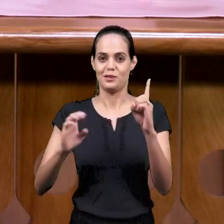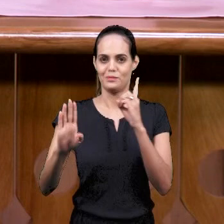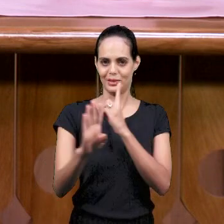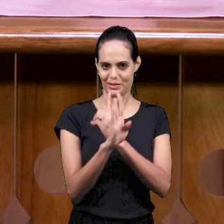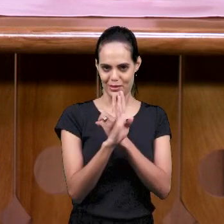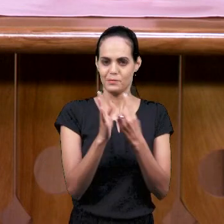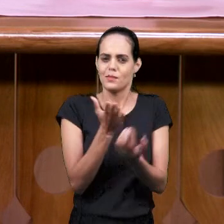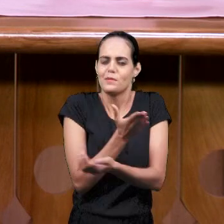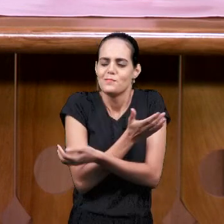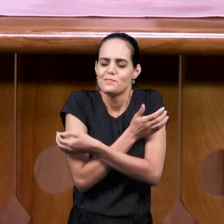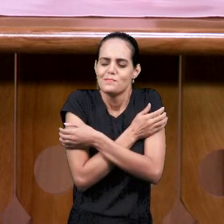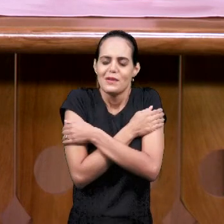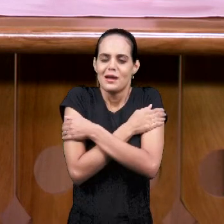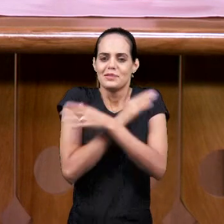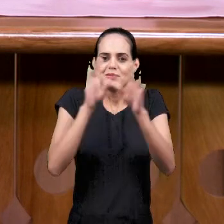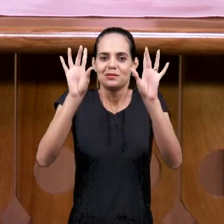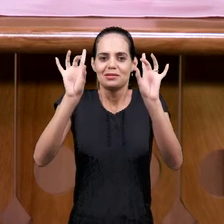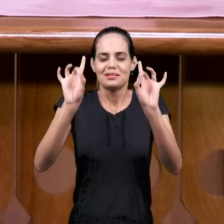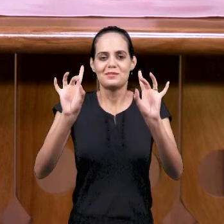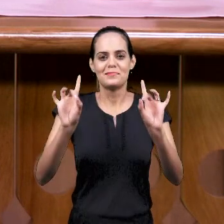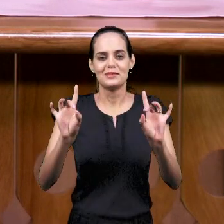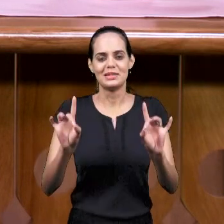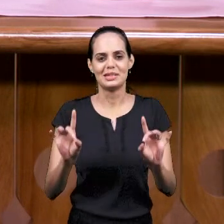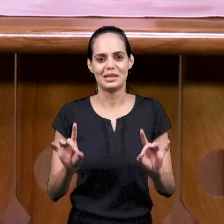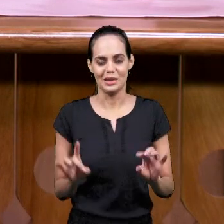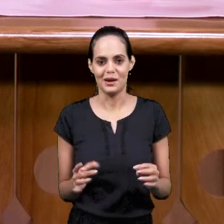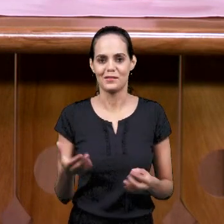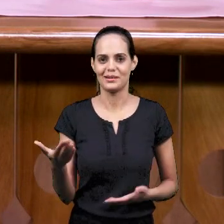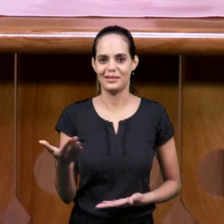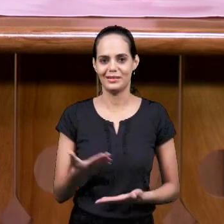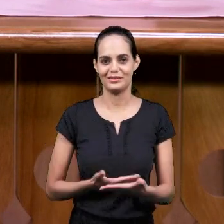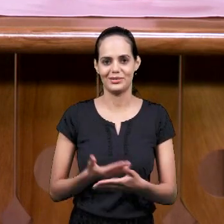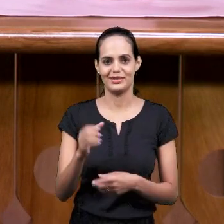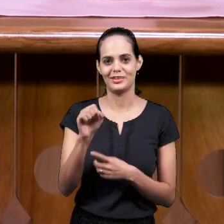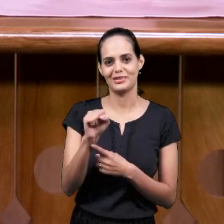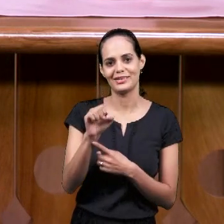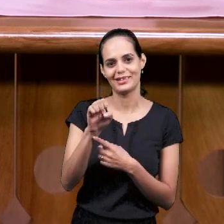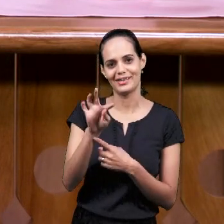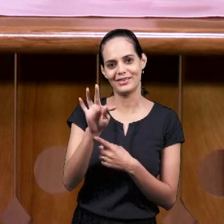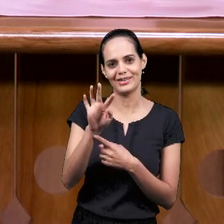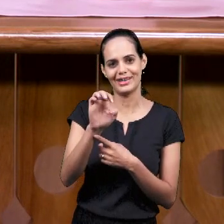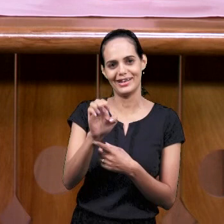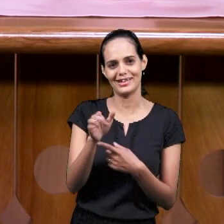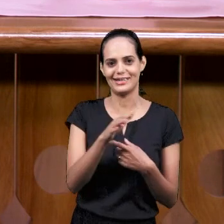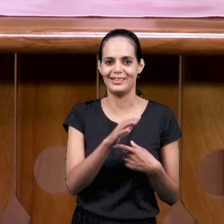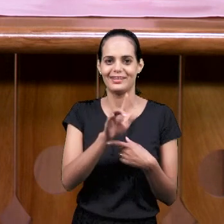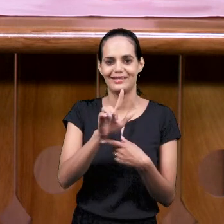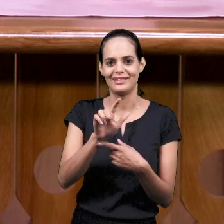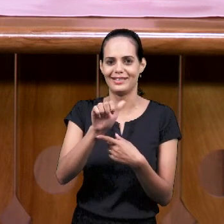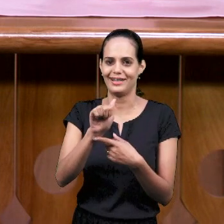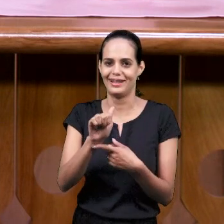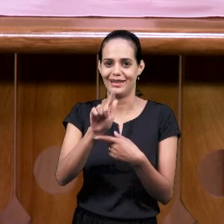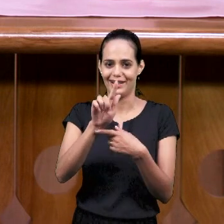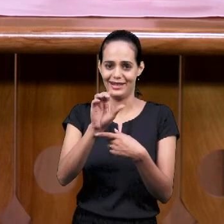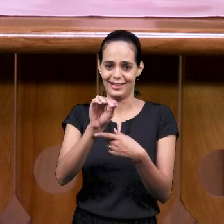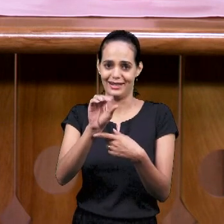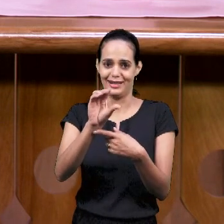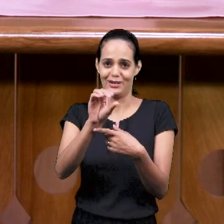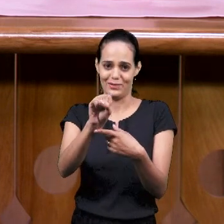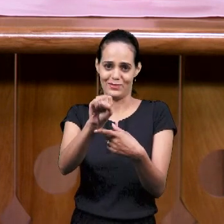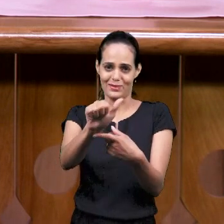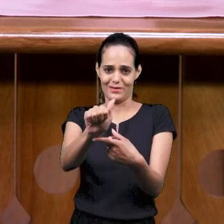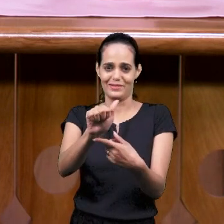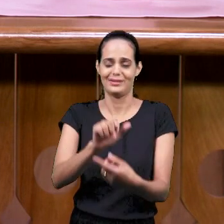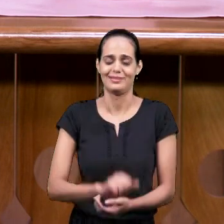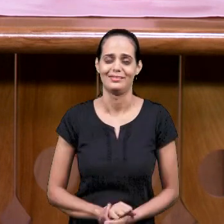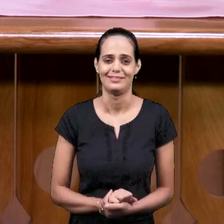cette partie. Nous voulons laisser une salutation spéciale aux frères de Sete Lagos. Ils ont donné quelques photos. Je ne sais